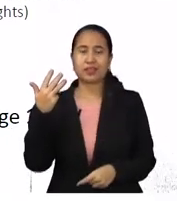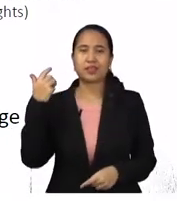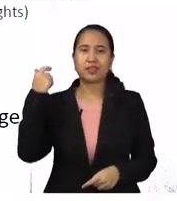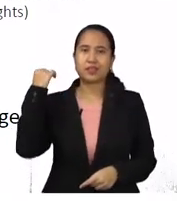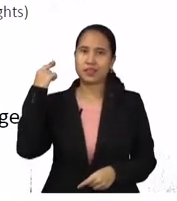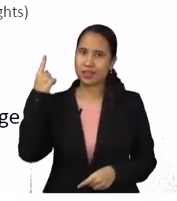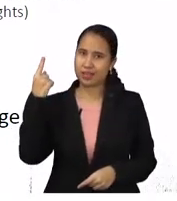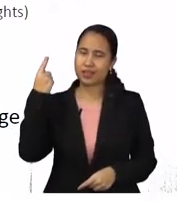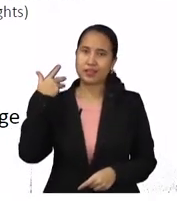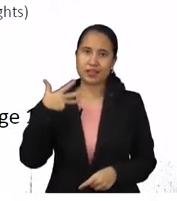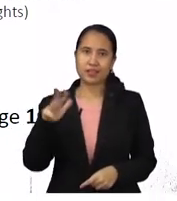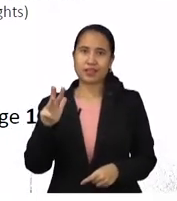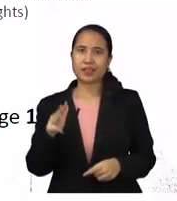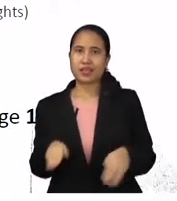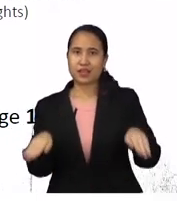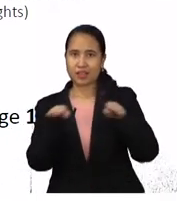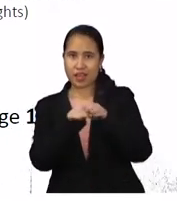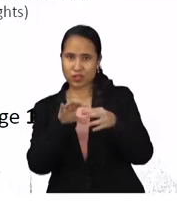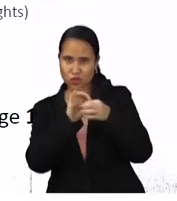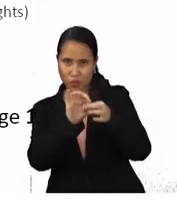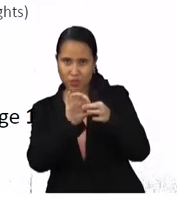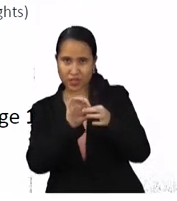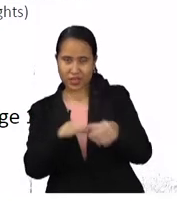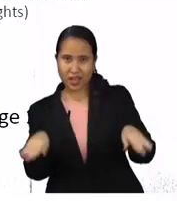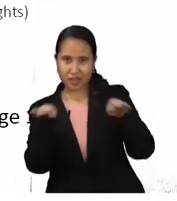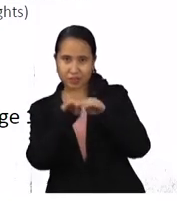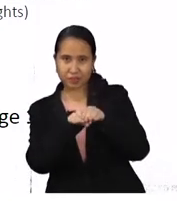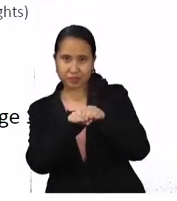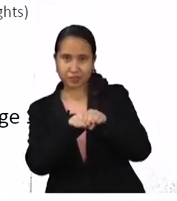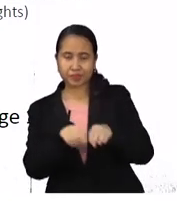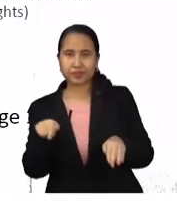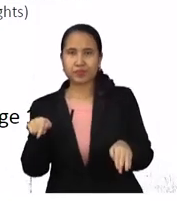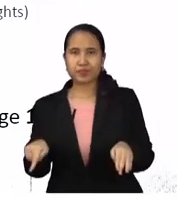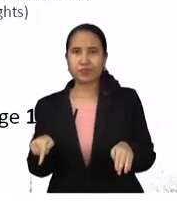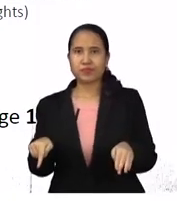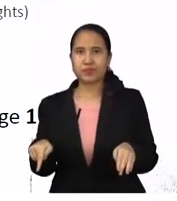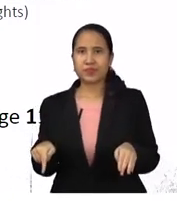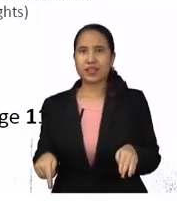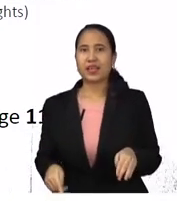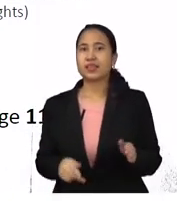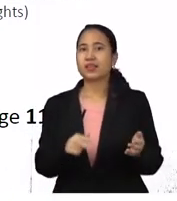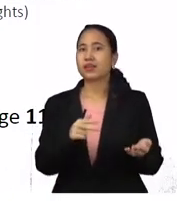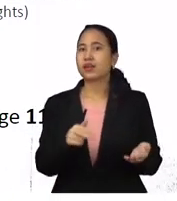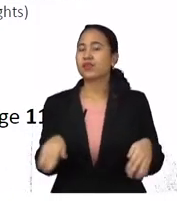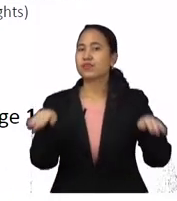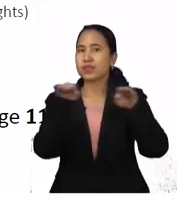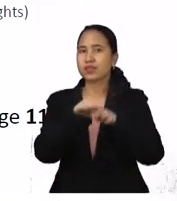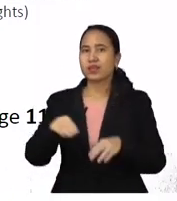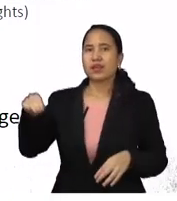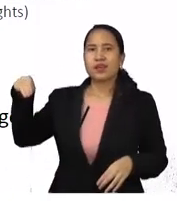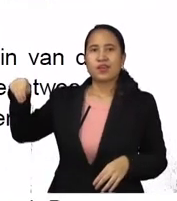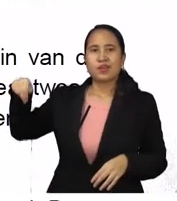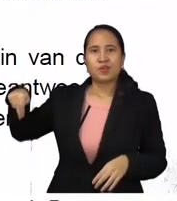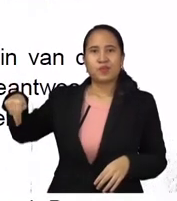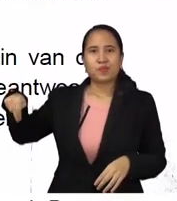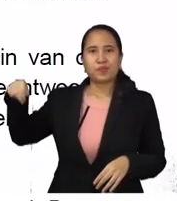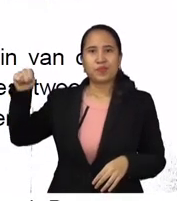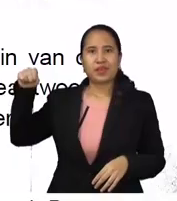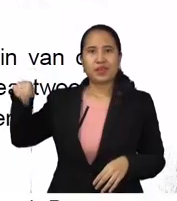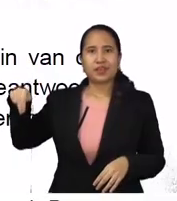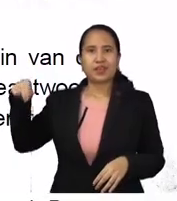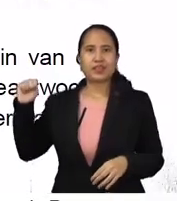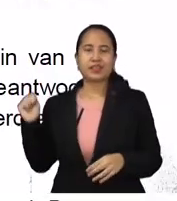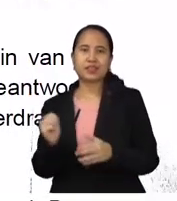verdragsbepalingen. Artikel 27 van het Verdrag van Wenen stelt hierop eveneens: een partij mag zich niet beroepen op